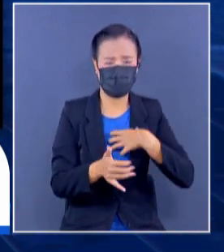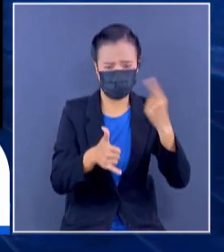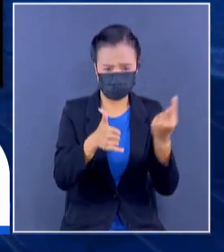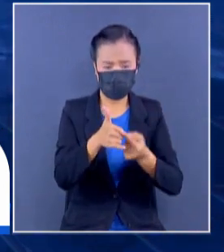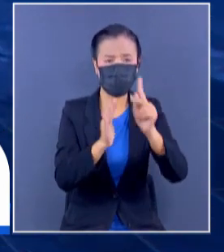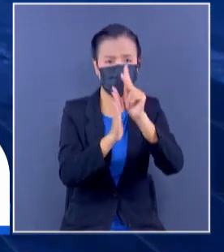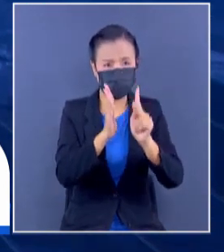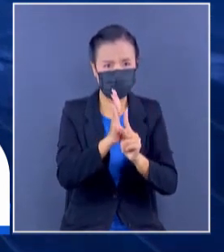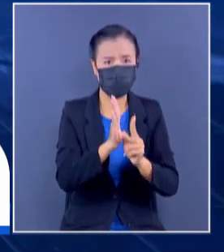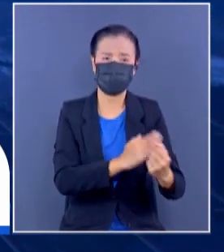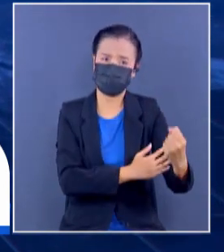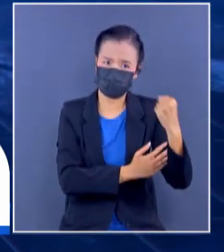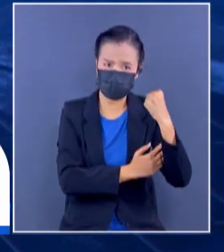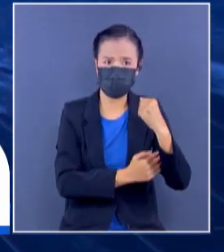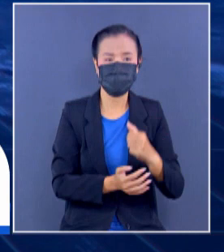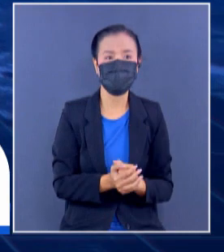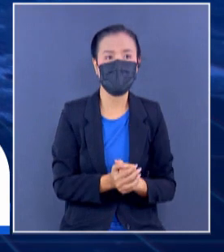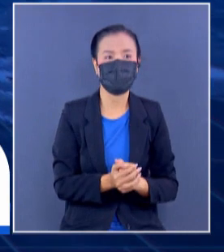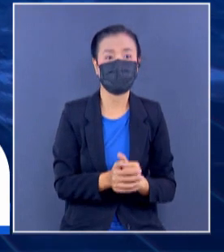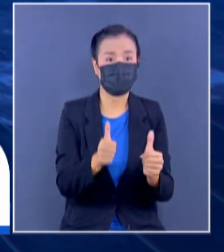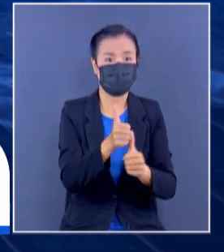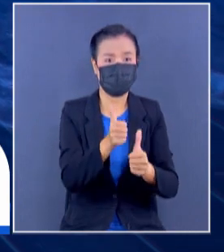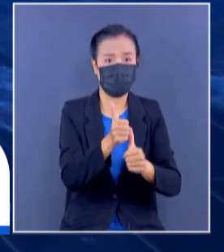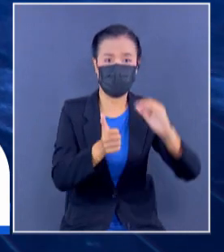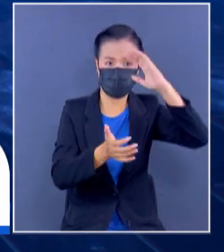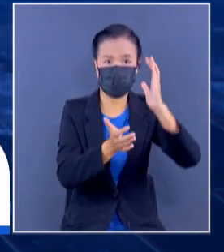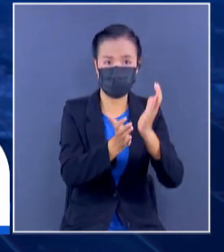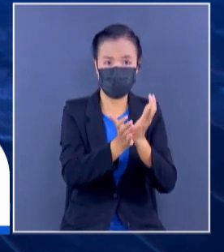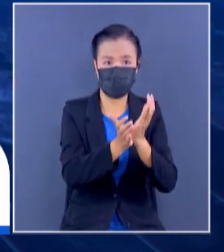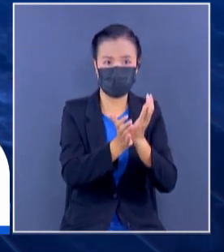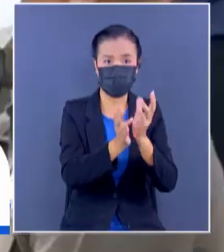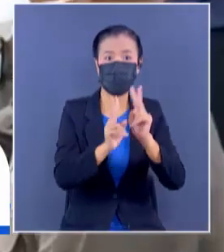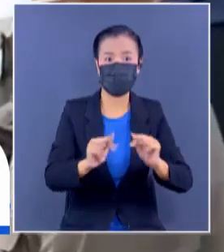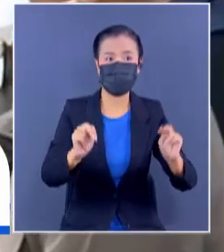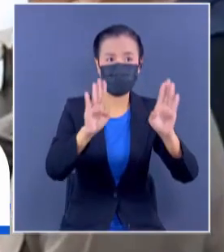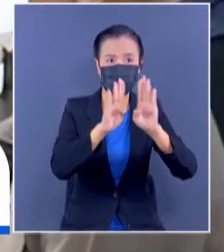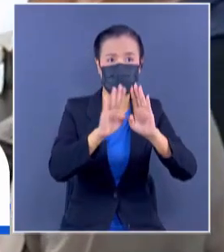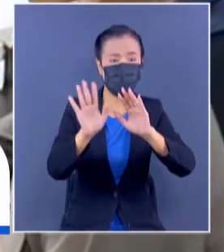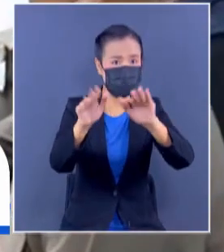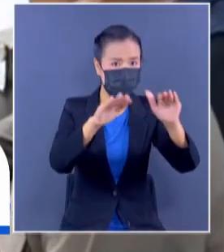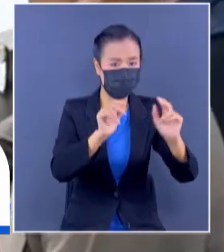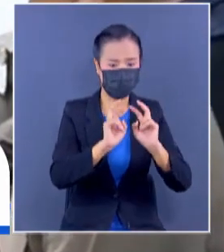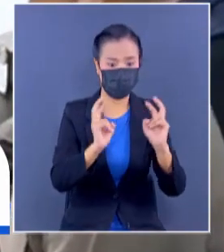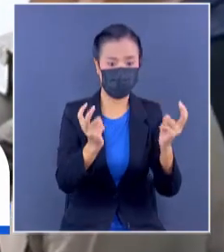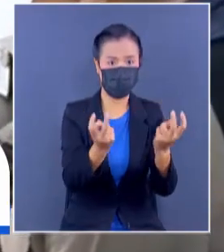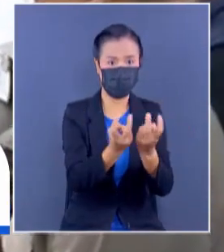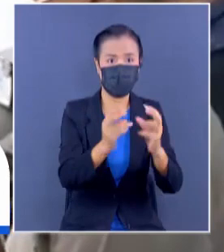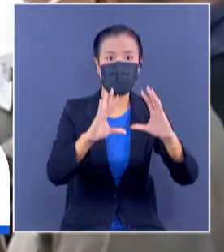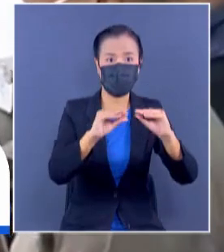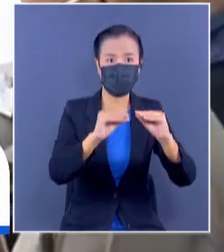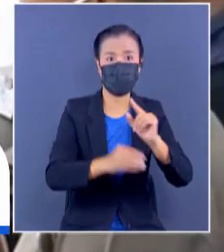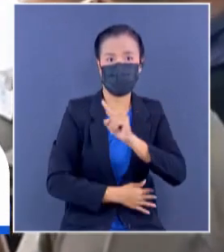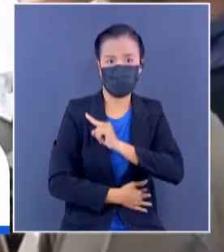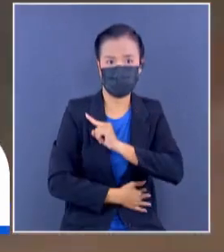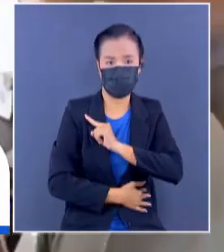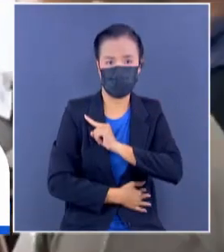างกฎหมายให้ถึงที่สุดขณะที่รองผู้บัญชาการตำรวจภาค7ครับท่านทราบเรื่องก็ได้ประชุมเลยครับตำรวจที่เกี่ยวข้อง